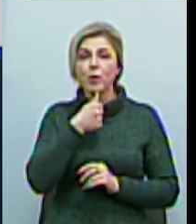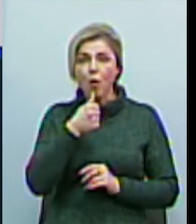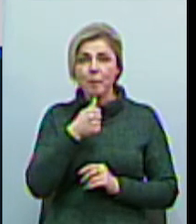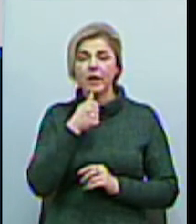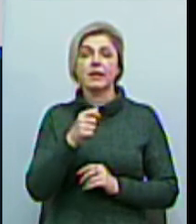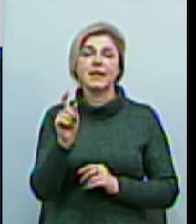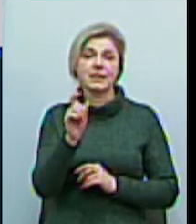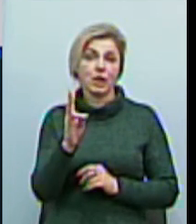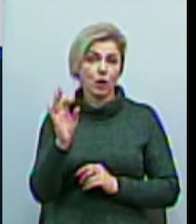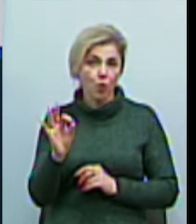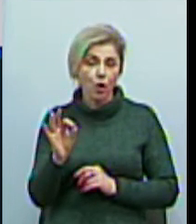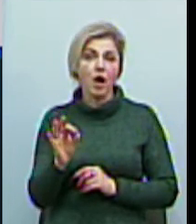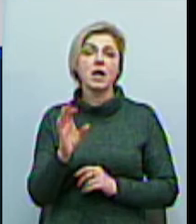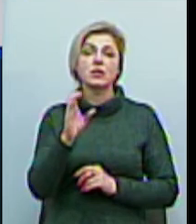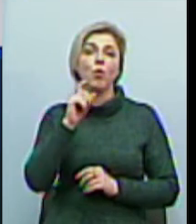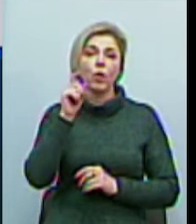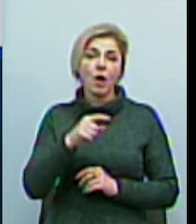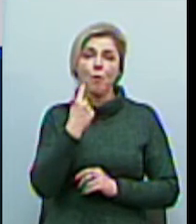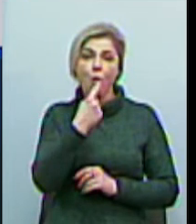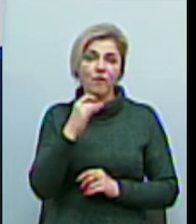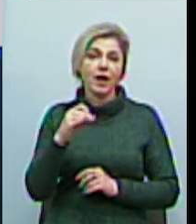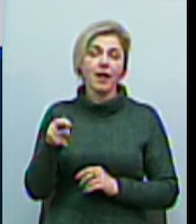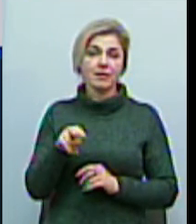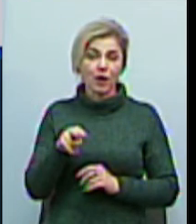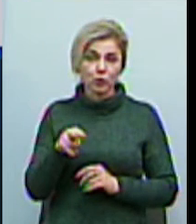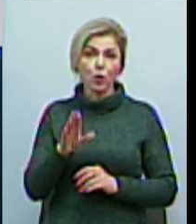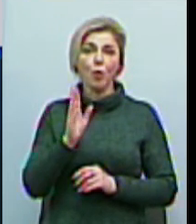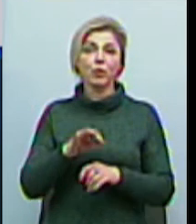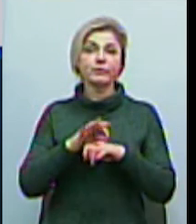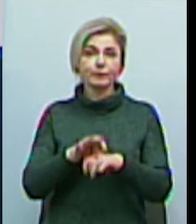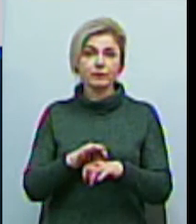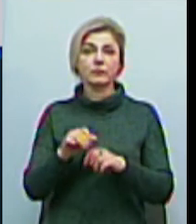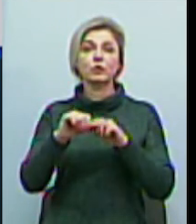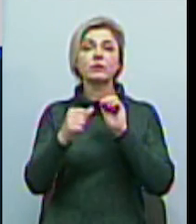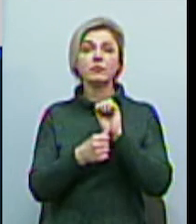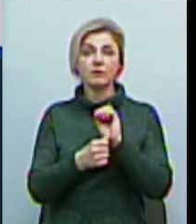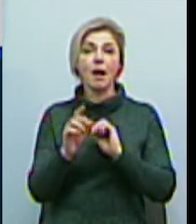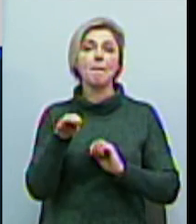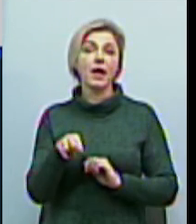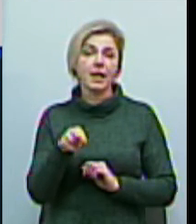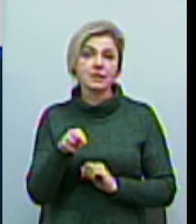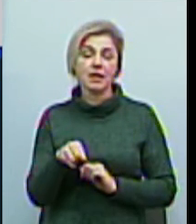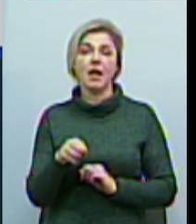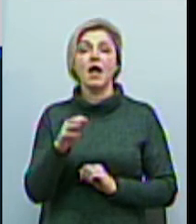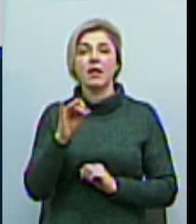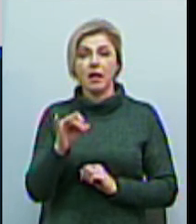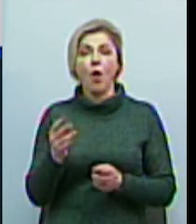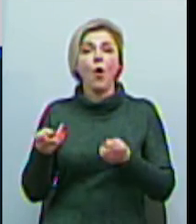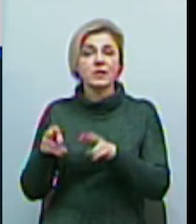зовнішнє незалежне оцінювання з української мови і літератури відбудеться 16 березня, з решти